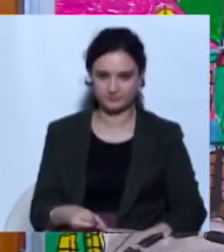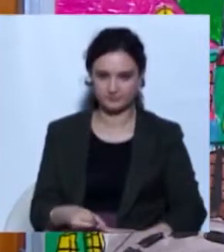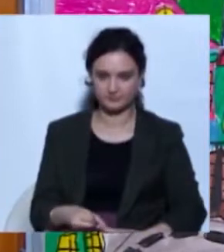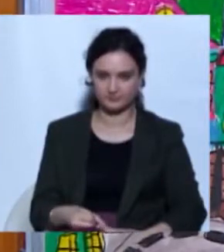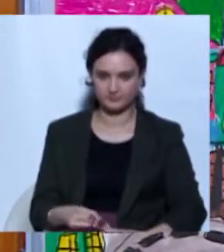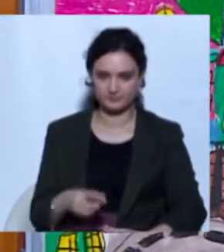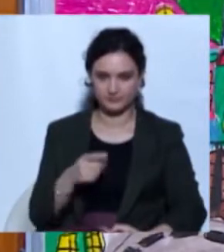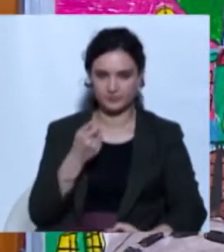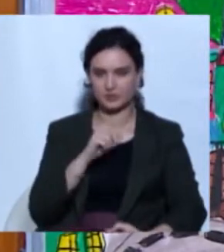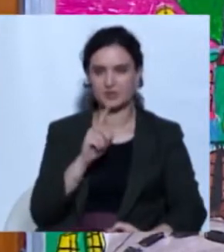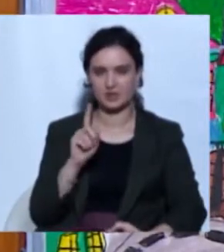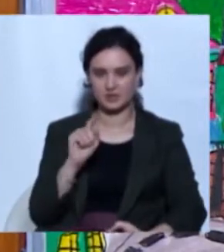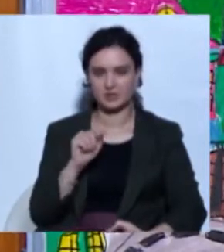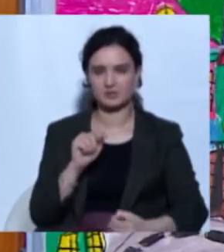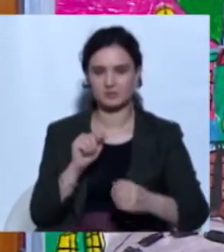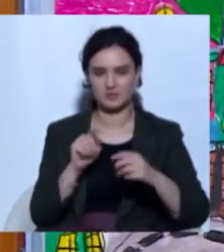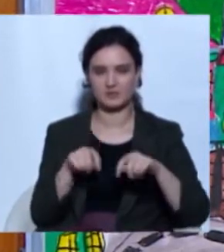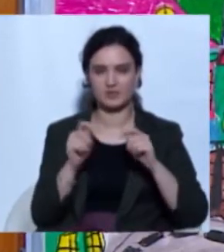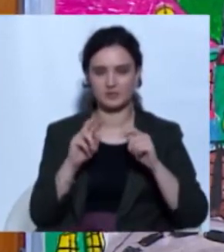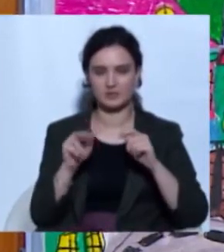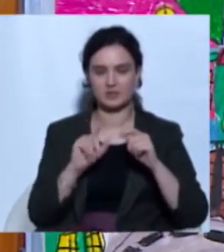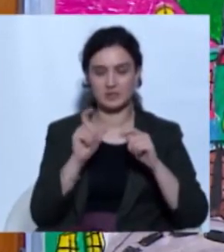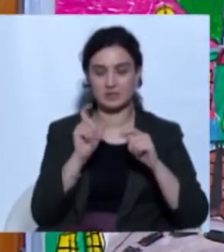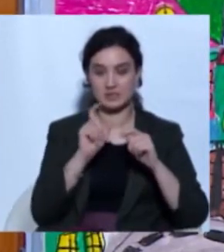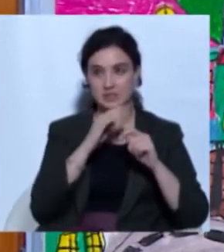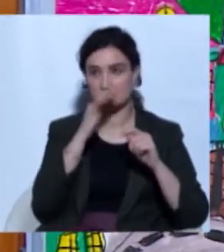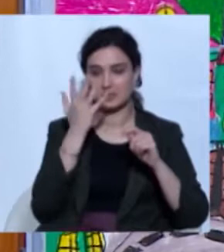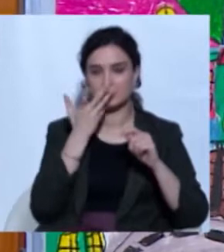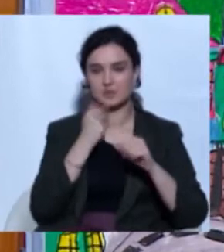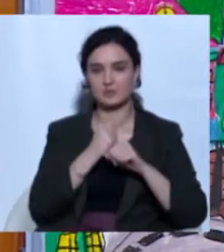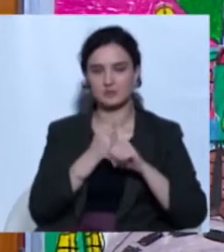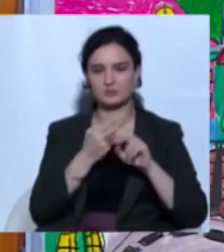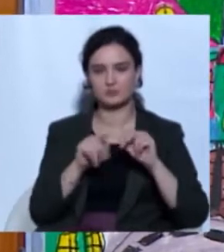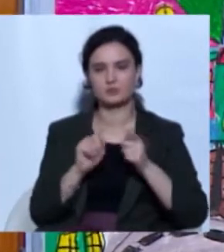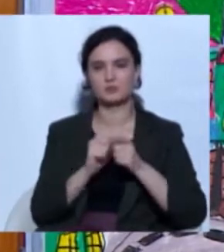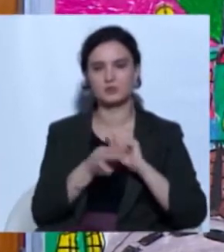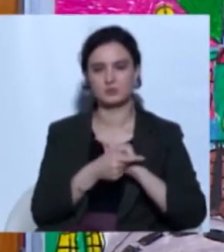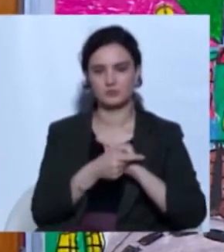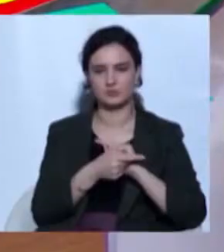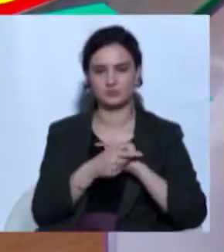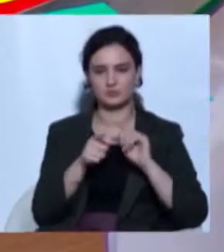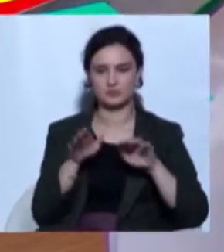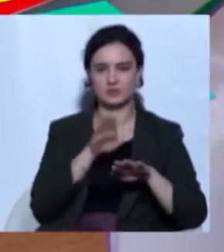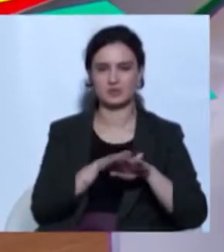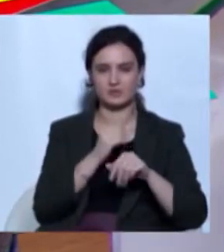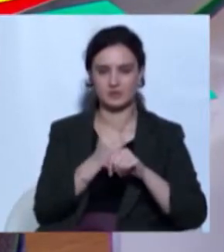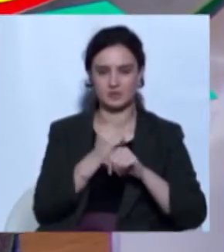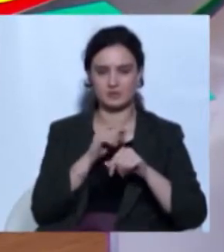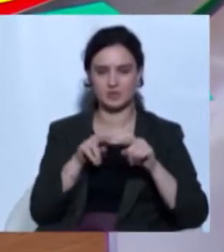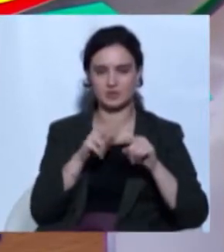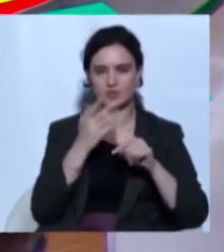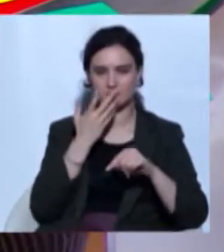აქ ცოტა რაღაცები დავარხვე და ნუ ცისფერი გავაკეთე, არა უშავს, იმიტომ რომ სამაგეროდ ზეთ დავდებთ მერე